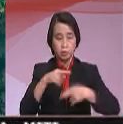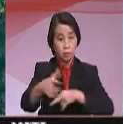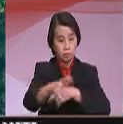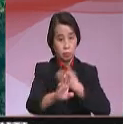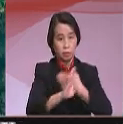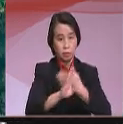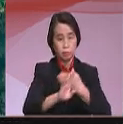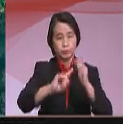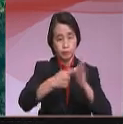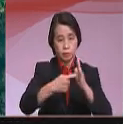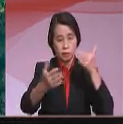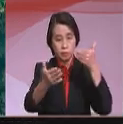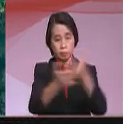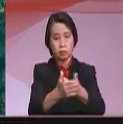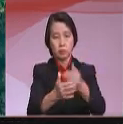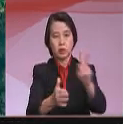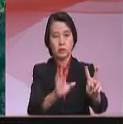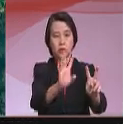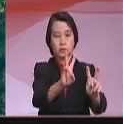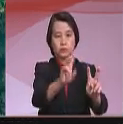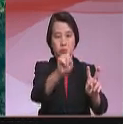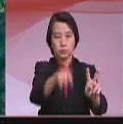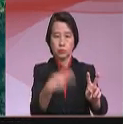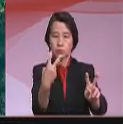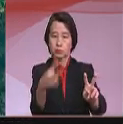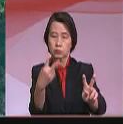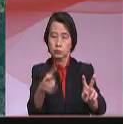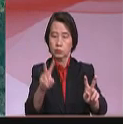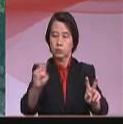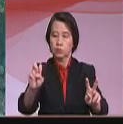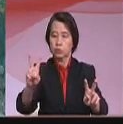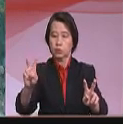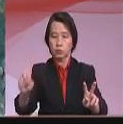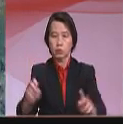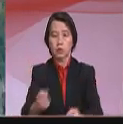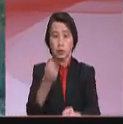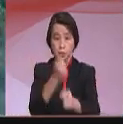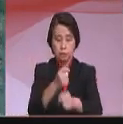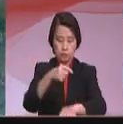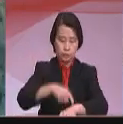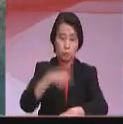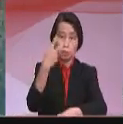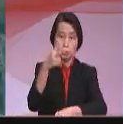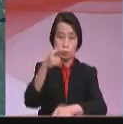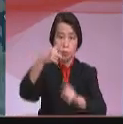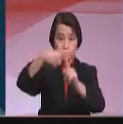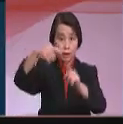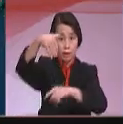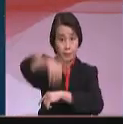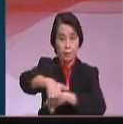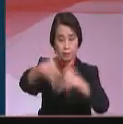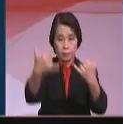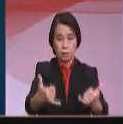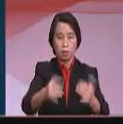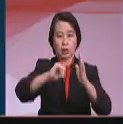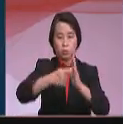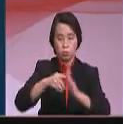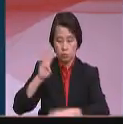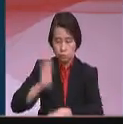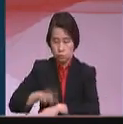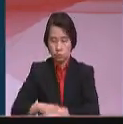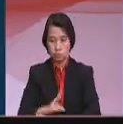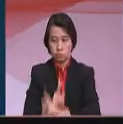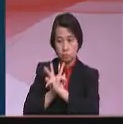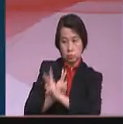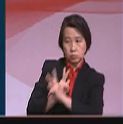ini akan berkuat kuasa sehingga ke 27 Disember 2020. Tepat jam 12.30 malam ini bermulalah amaran cuaca